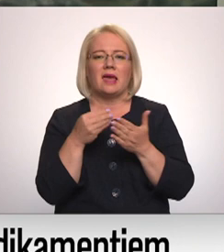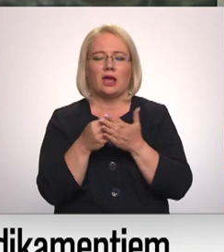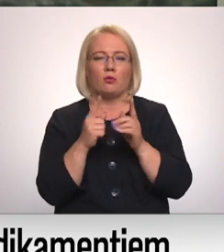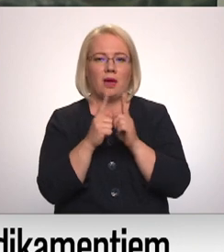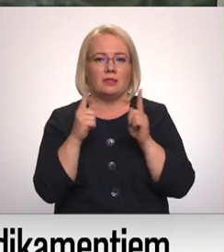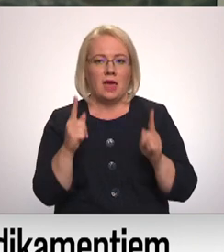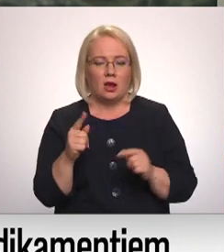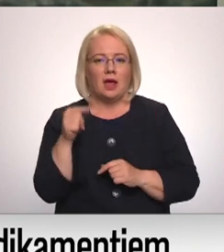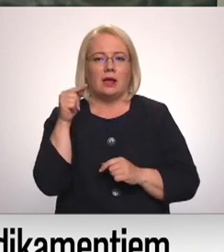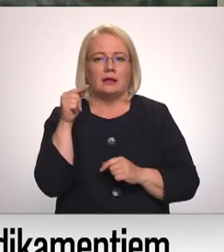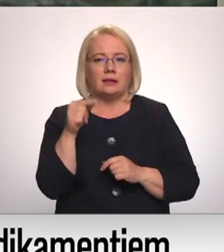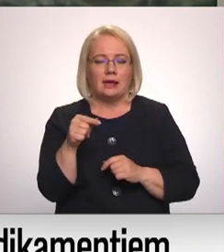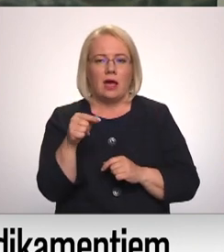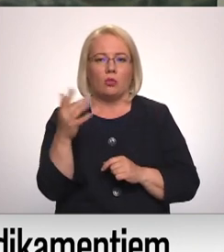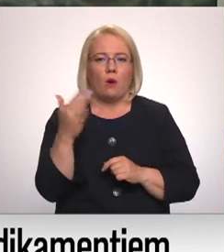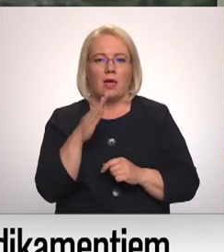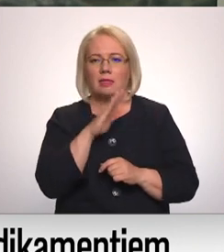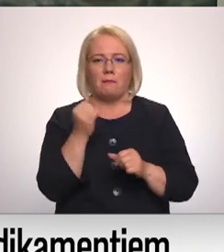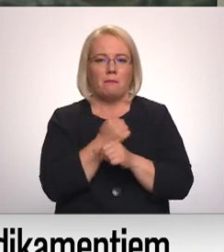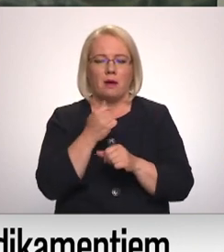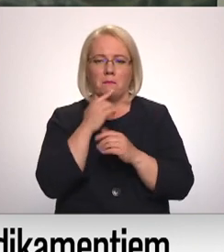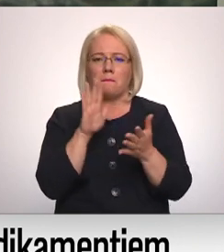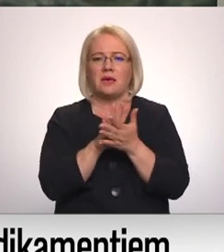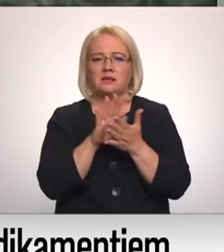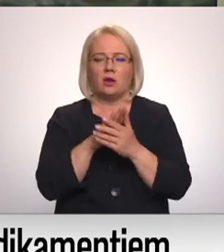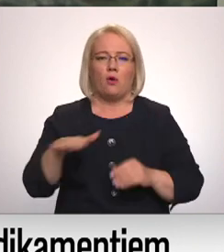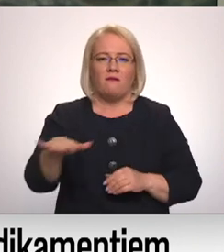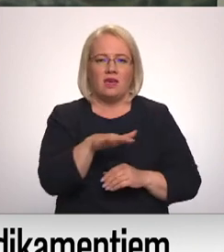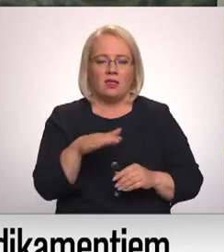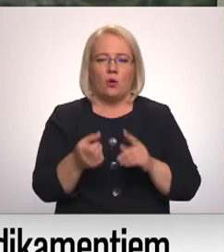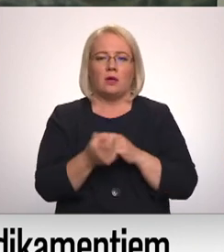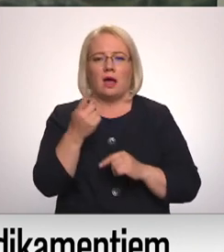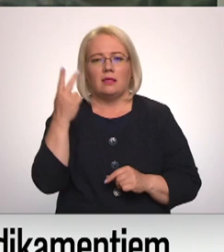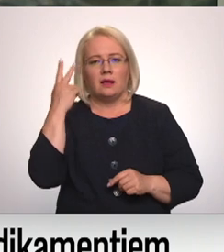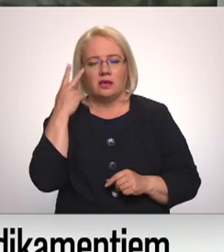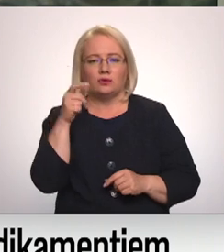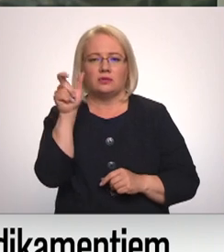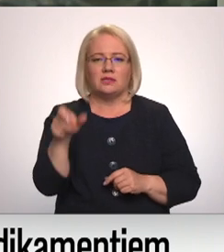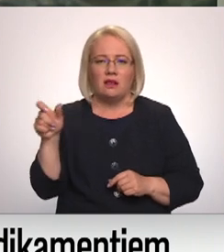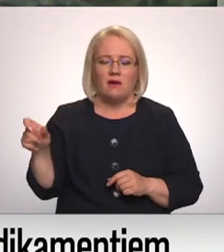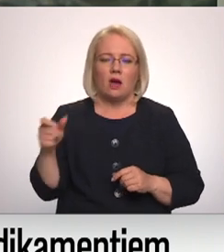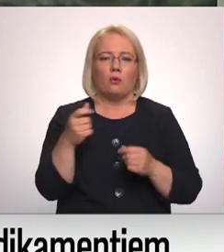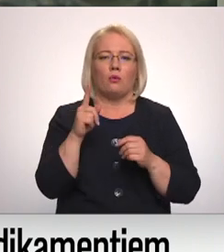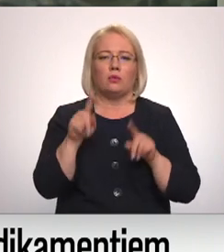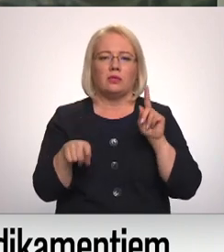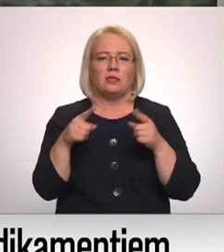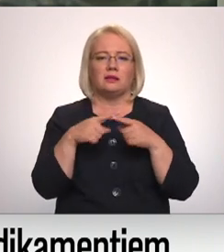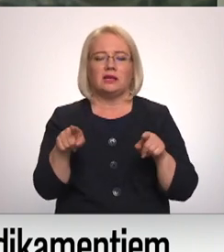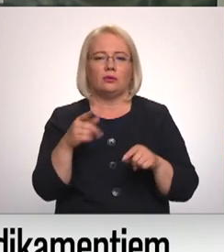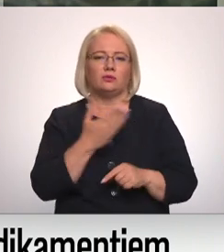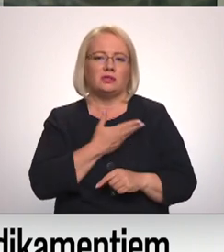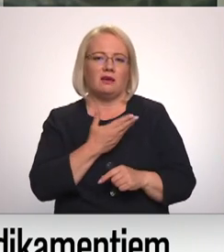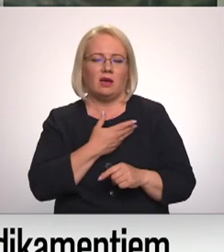tie tur nonāk nepārstrādāti, piesārņo vidi un rada riskus gan cilvēku, gan dažādu citu dzīvo radību veselībai.